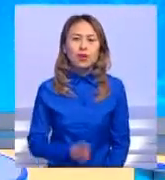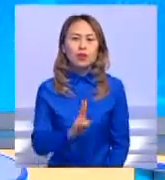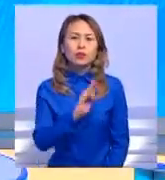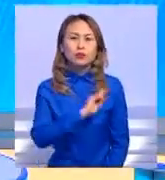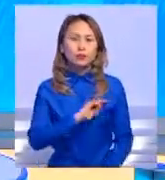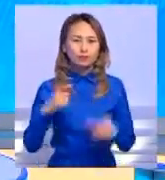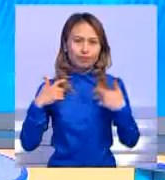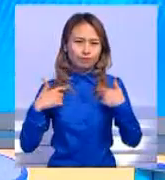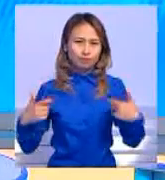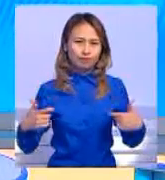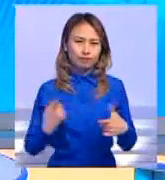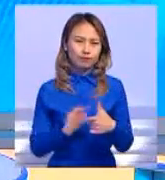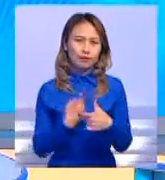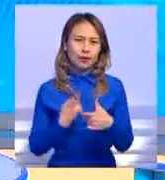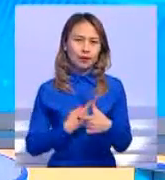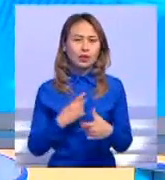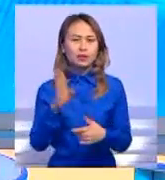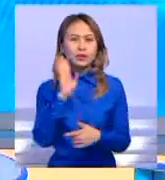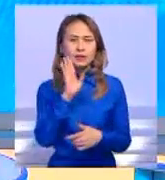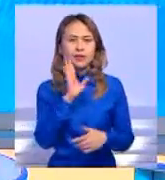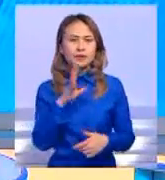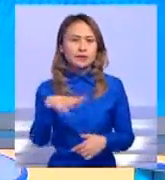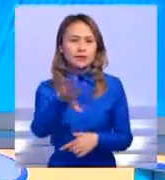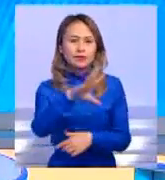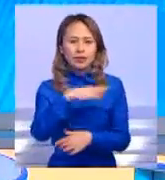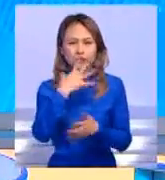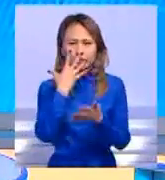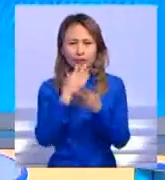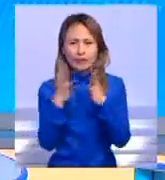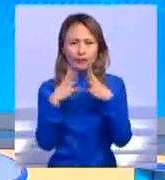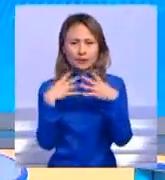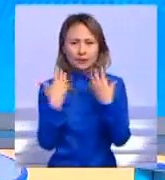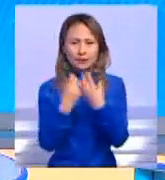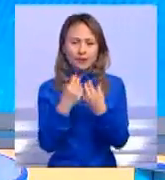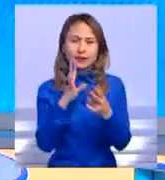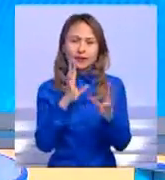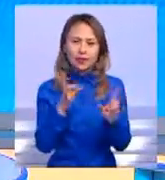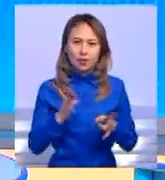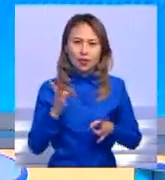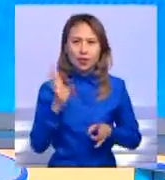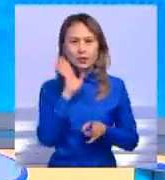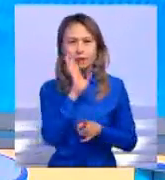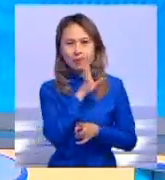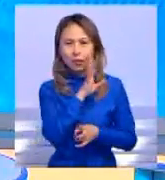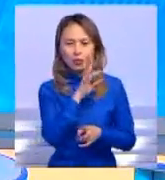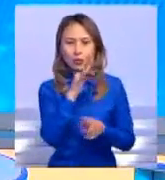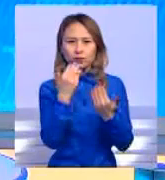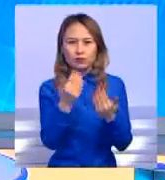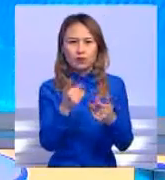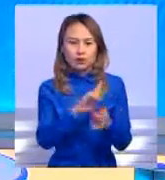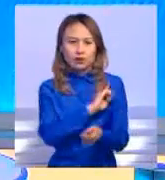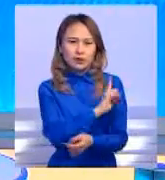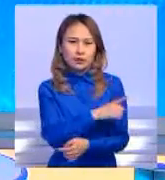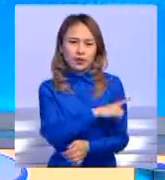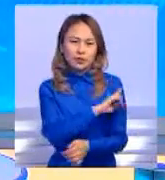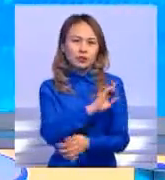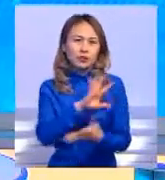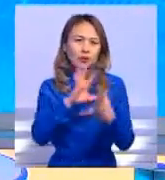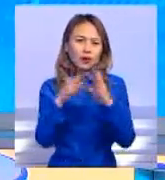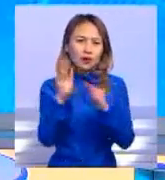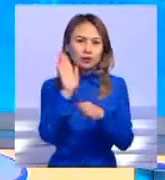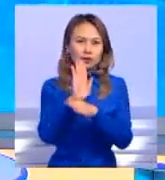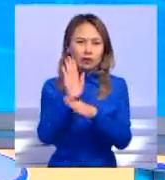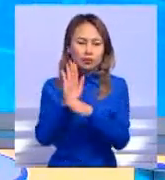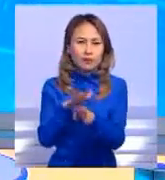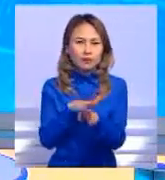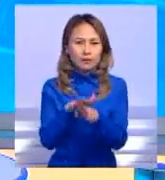Қызметте погон тағып, қару асынған қыз-келіншектер өз шаңырақтарында сүйікті жар, ардақты ана. Олар қымқуы тіршілікте берілген